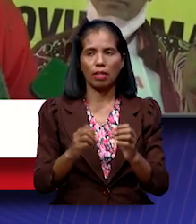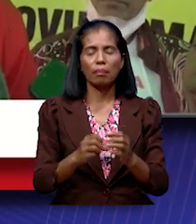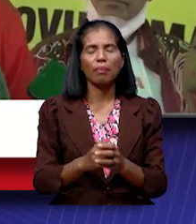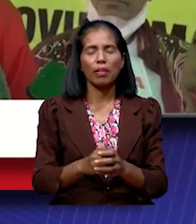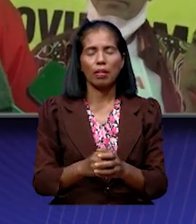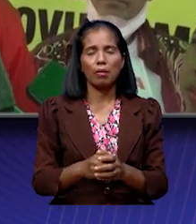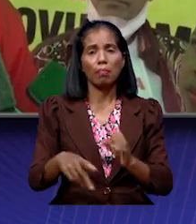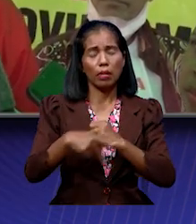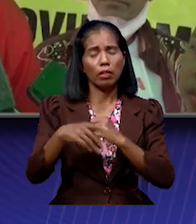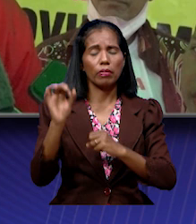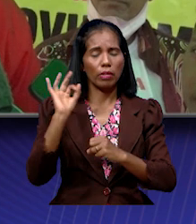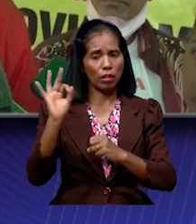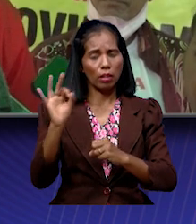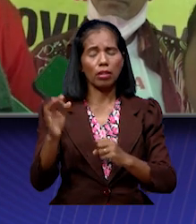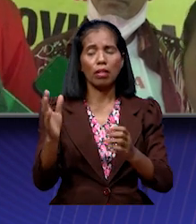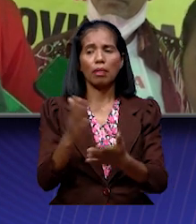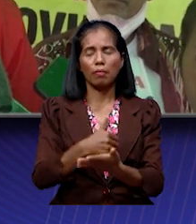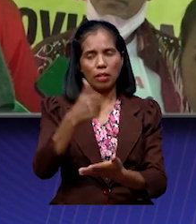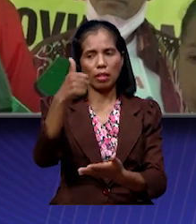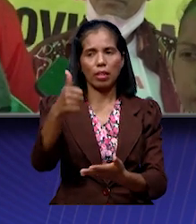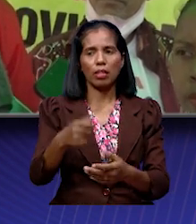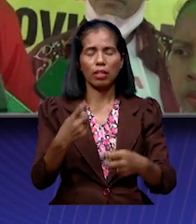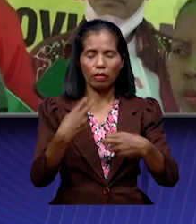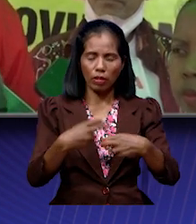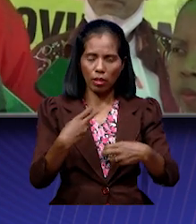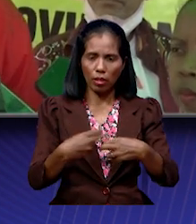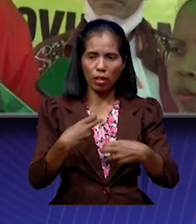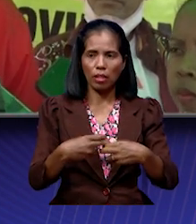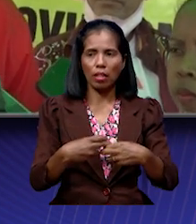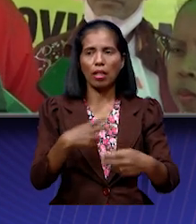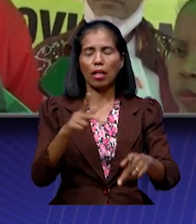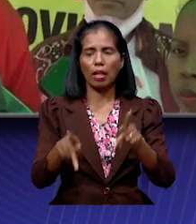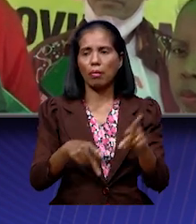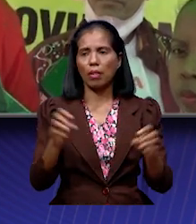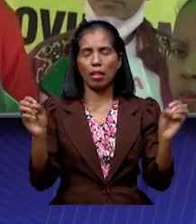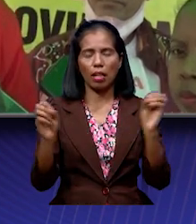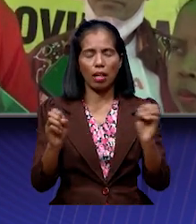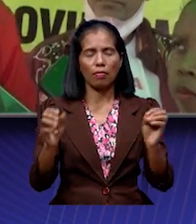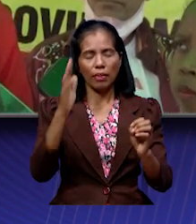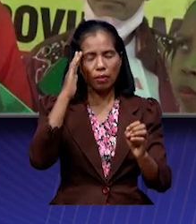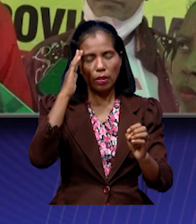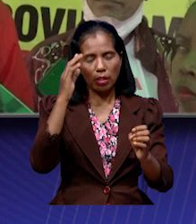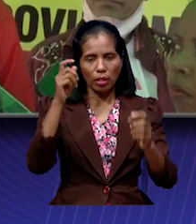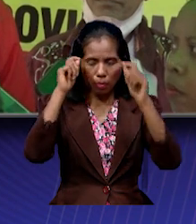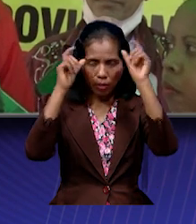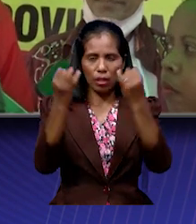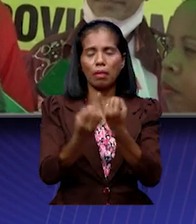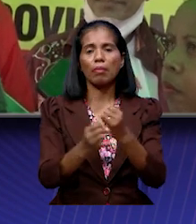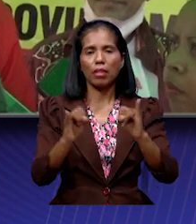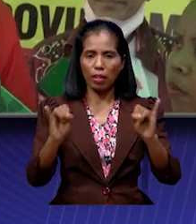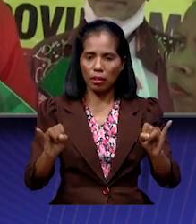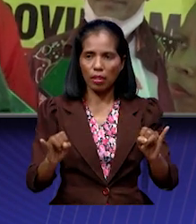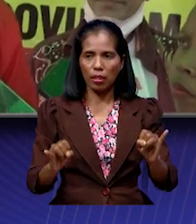tagore ni mana. Ke fazi de difisil, fazi de be ma ema nuka noi atu de timor nukuan, mes Fretilin, ko aintana